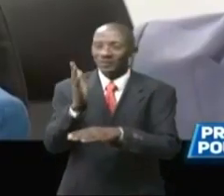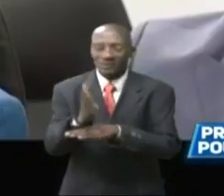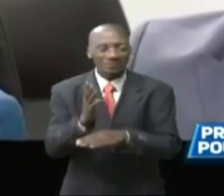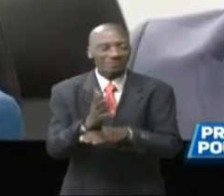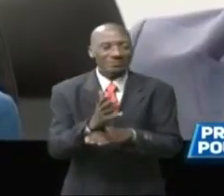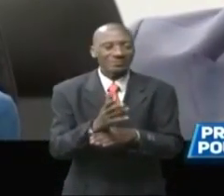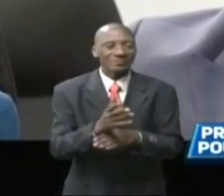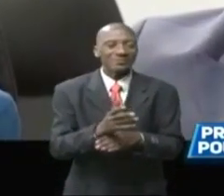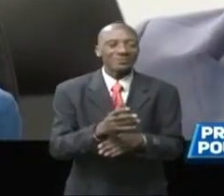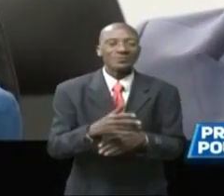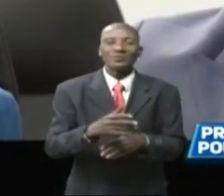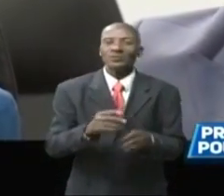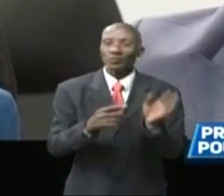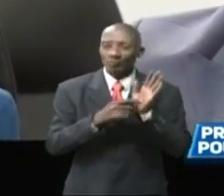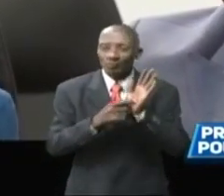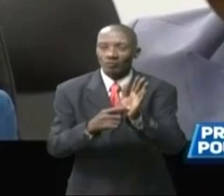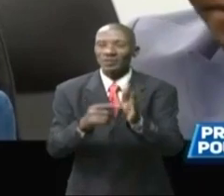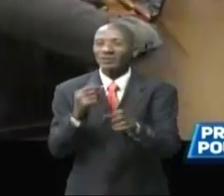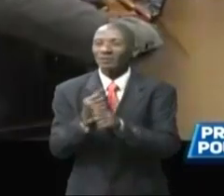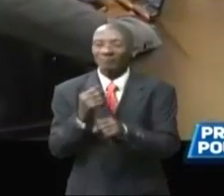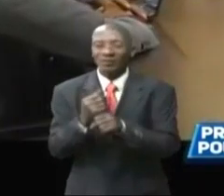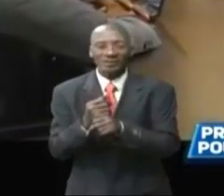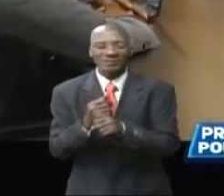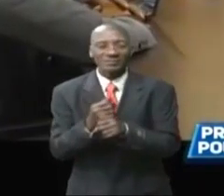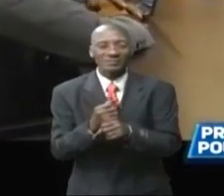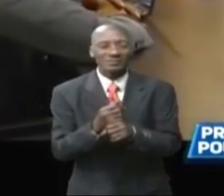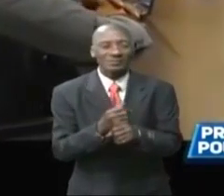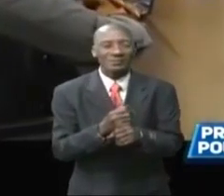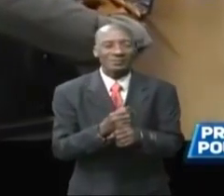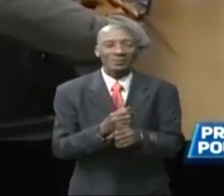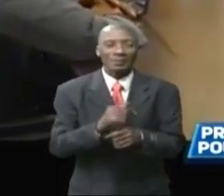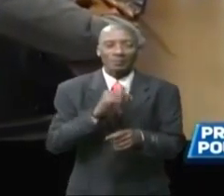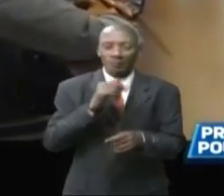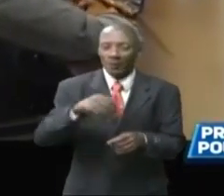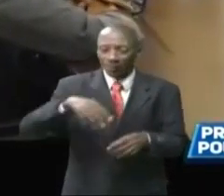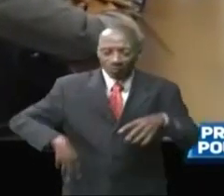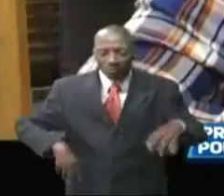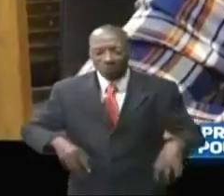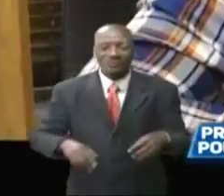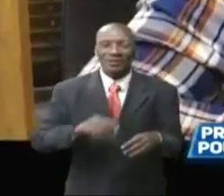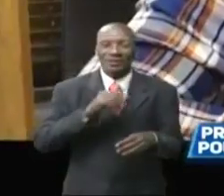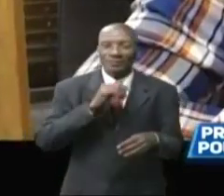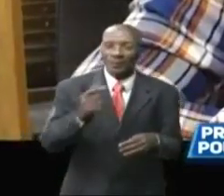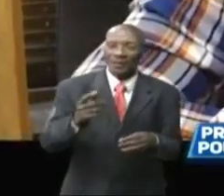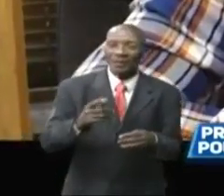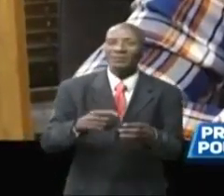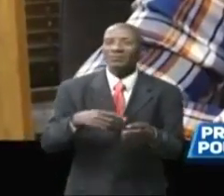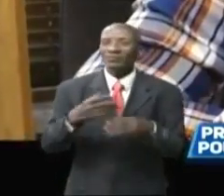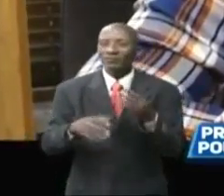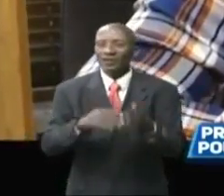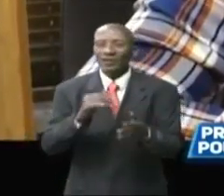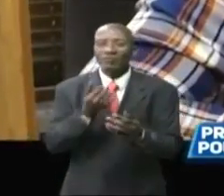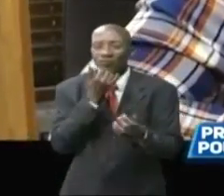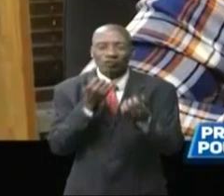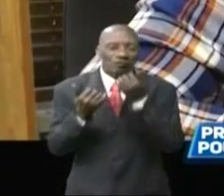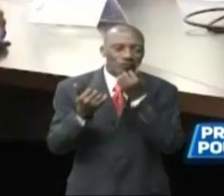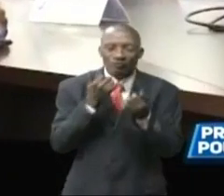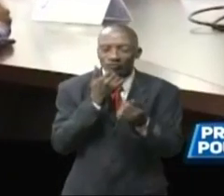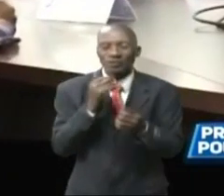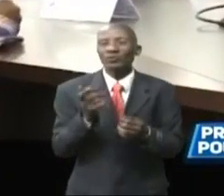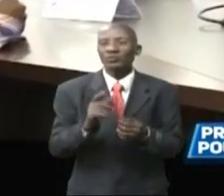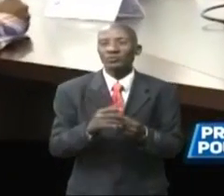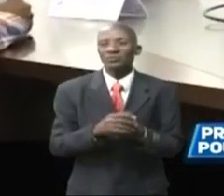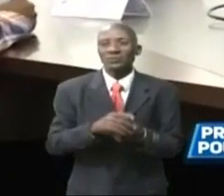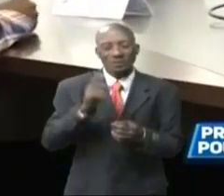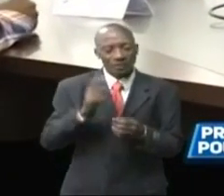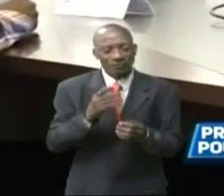la CENI dans le cadre de la sensibilisation. Entré en action en juillet 2023, à l'issue d'une assemblée générale, l'actuel comité